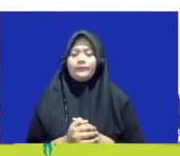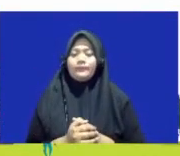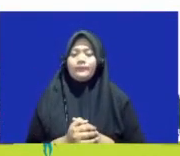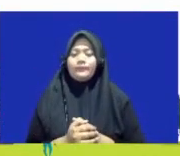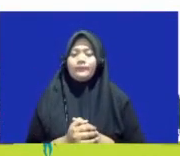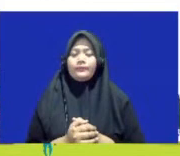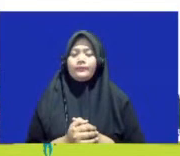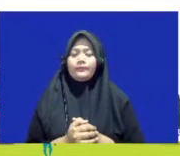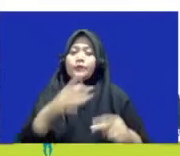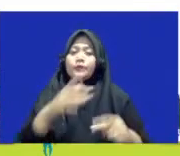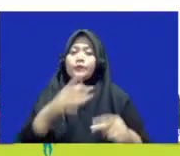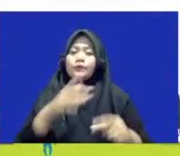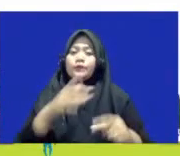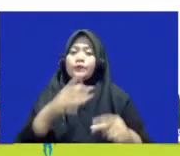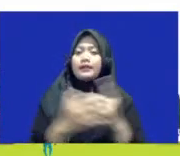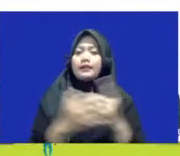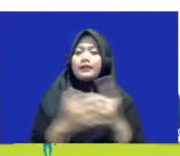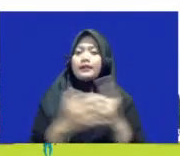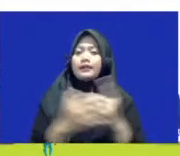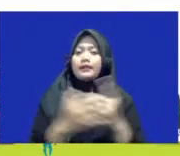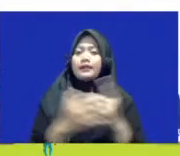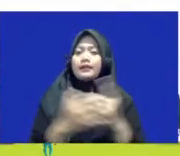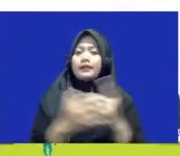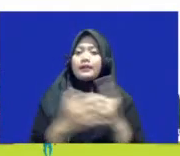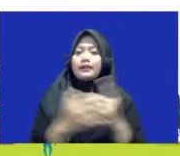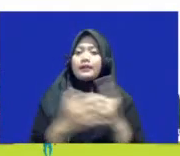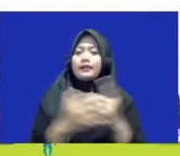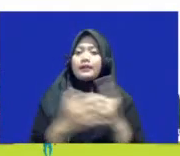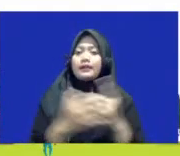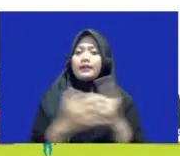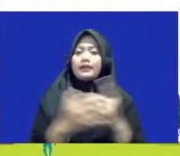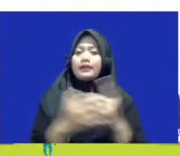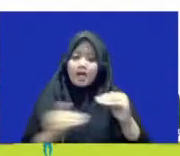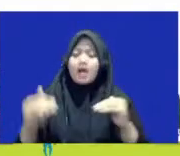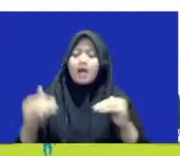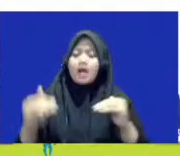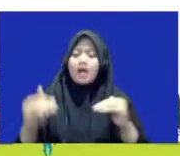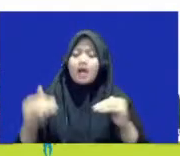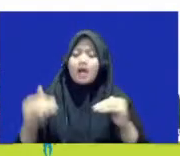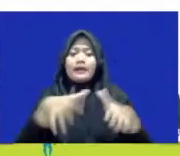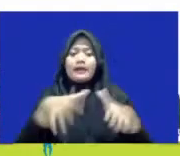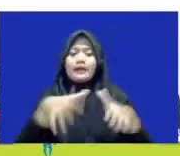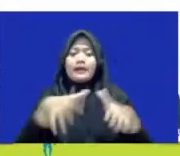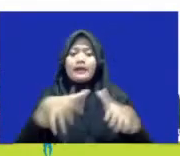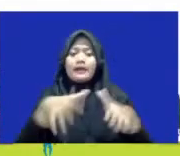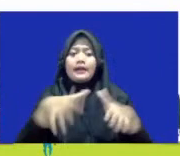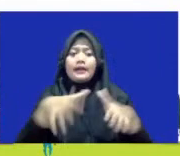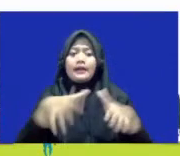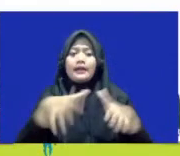masyarakat yang, mohon maaf, dari angkatan atau dari usia tidak dibatasi, tapi